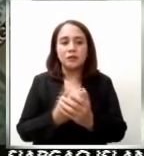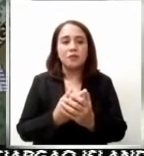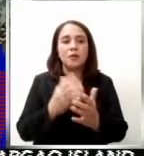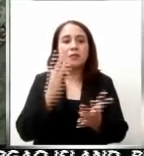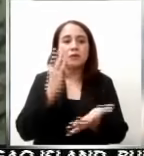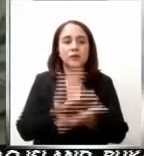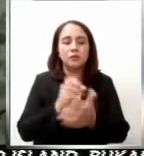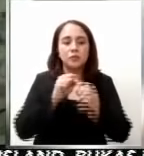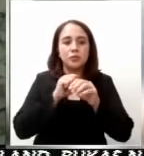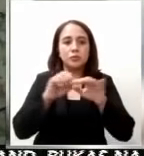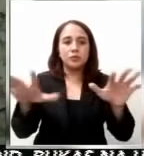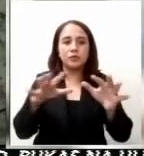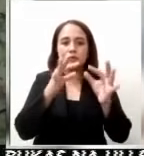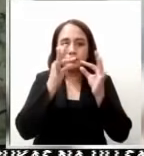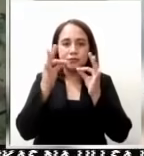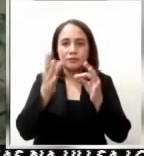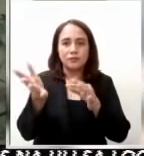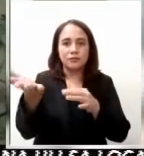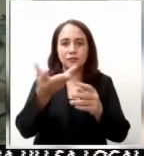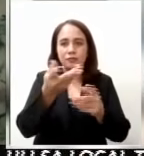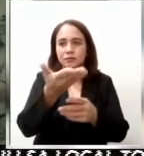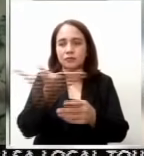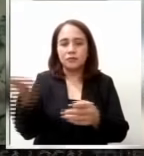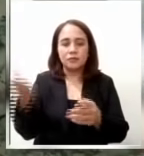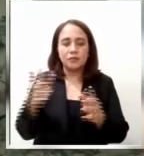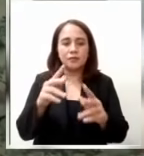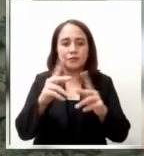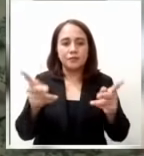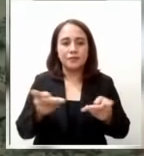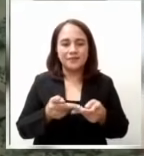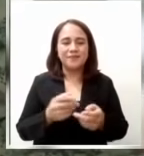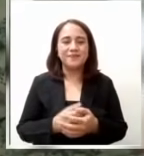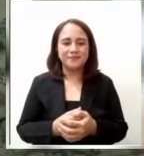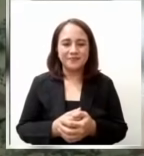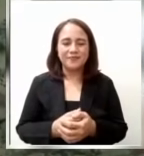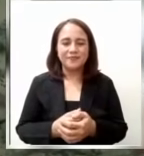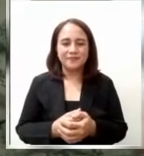droga sa kanilang lugar. John Consulta, nakatutok, 24 Oras.